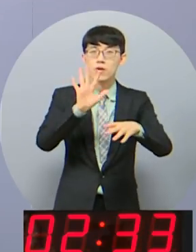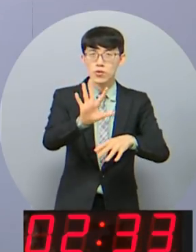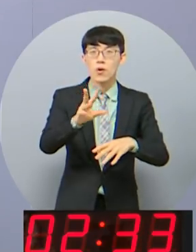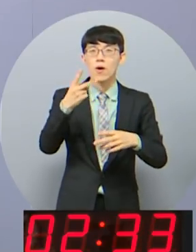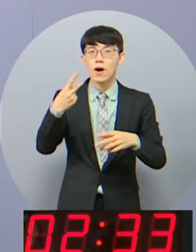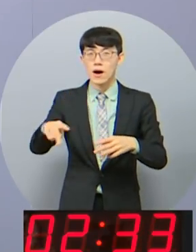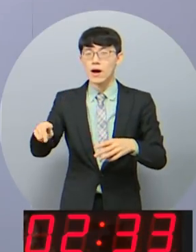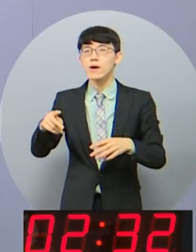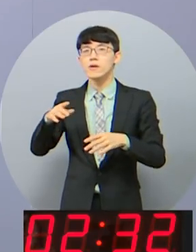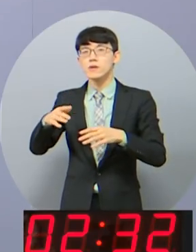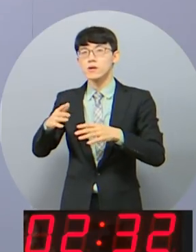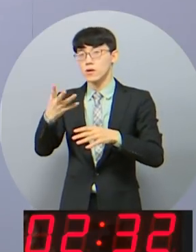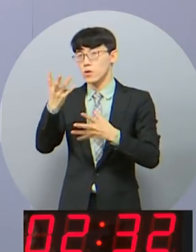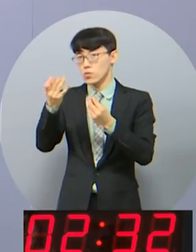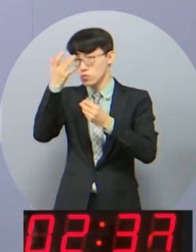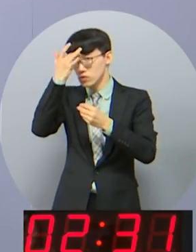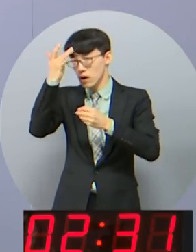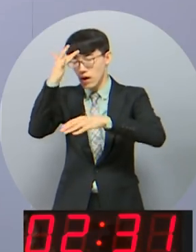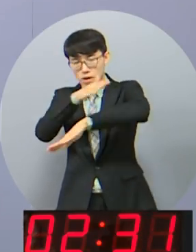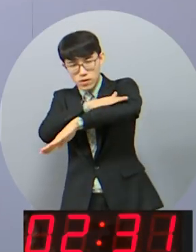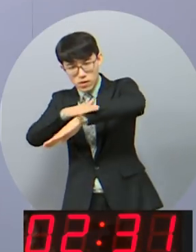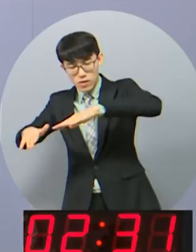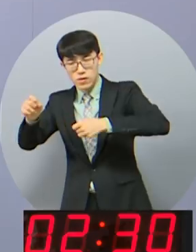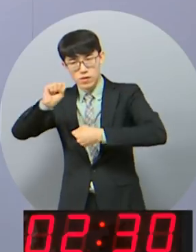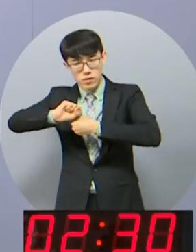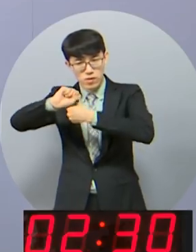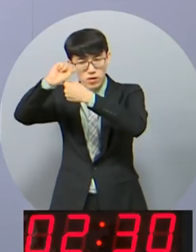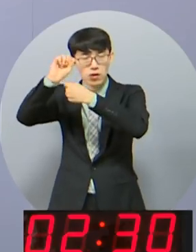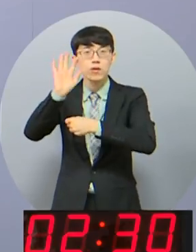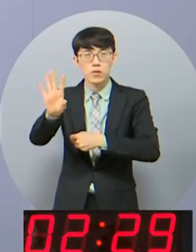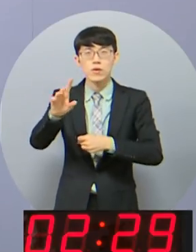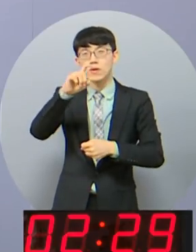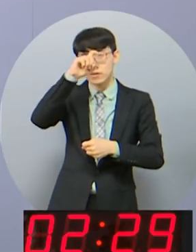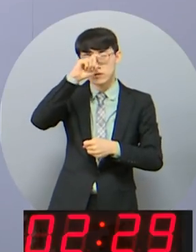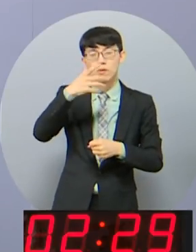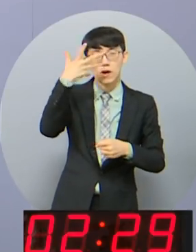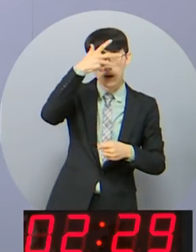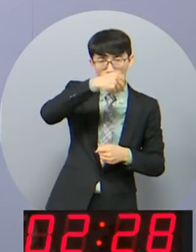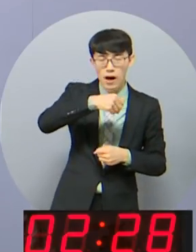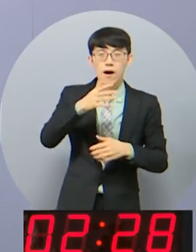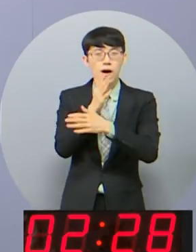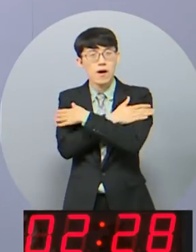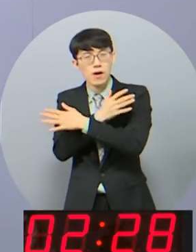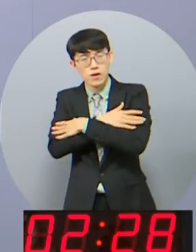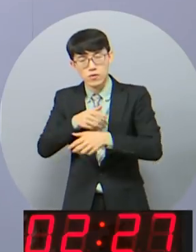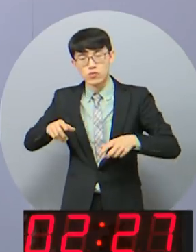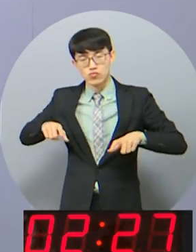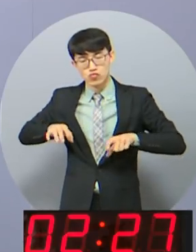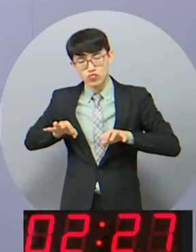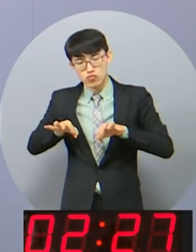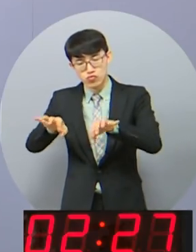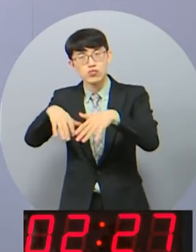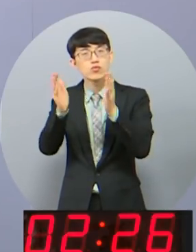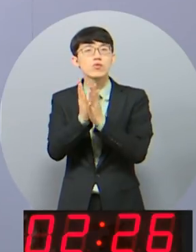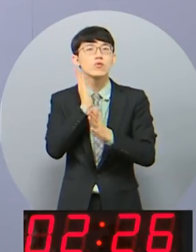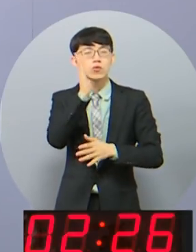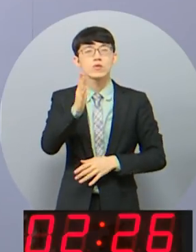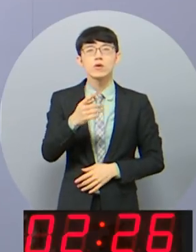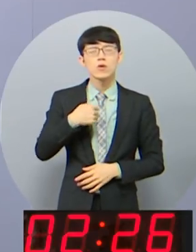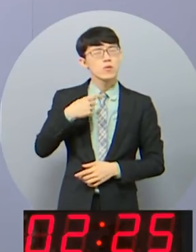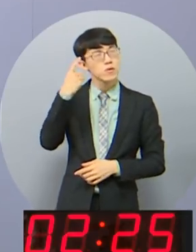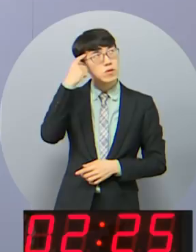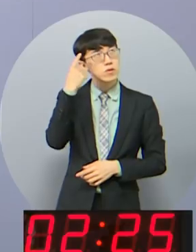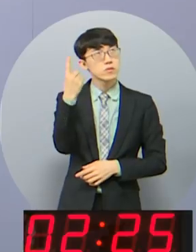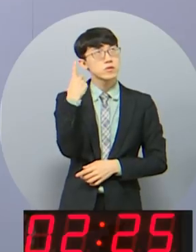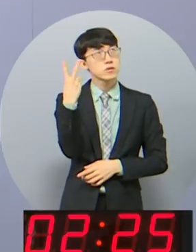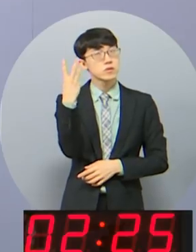望老幼妇孺都可以好好的享受这个行走的权利。当天我想前几天一山